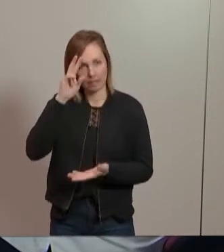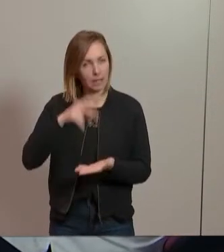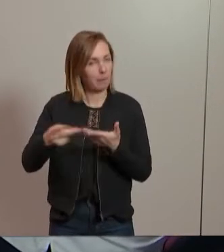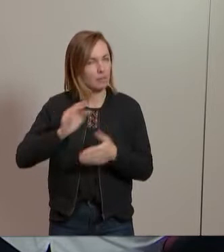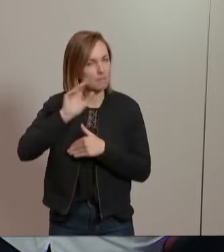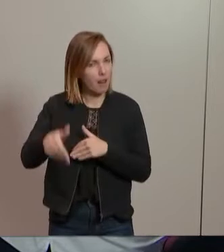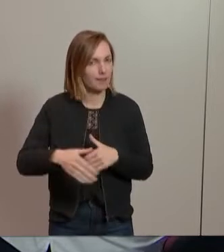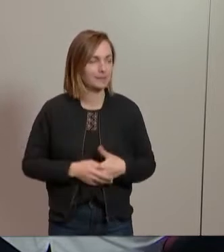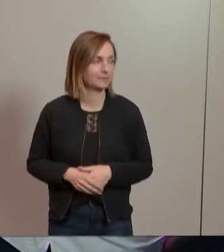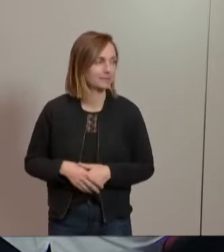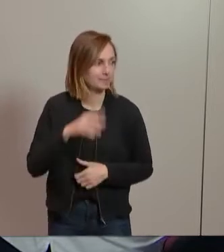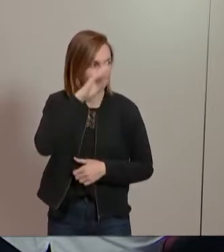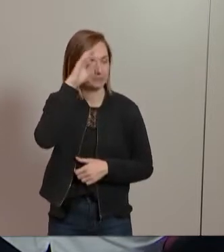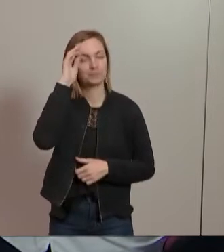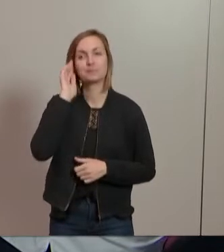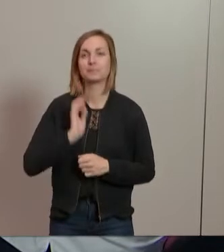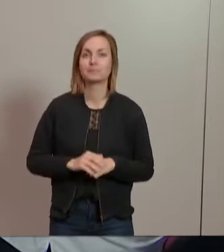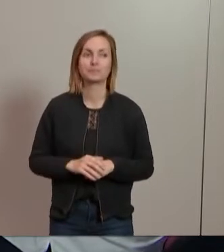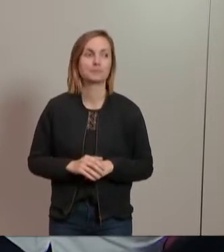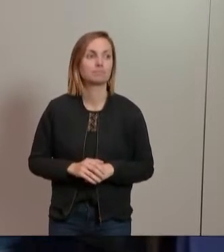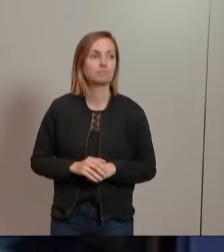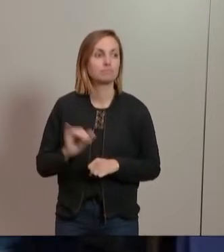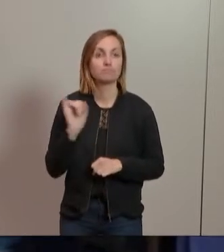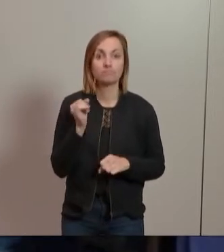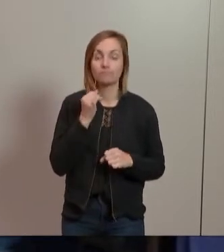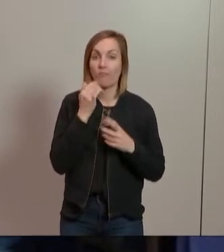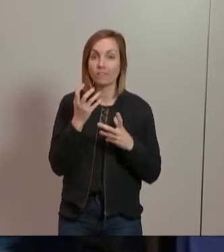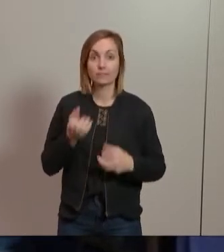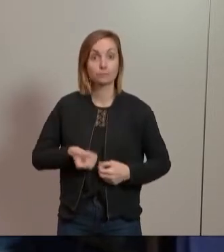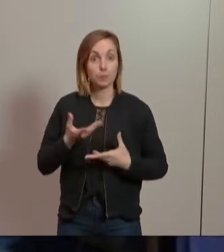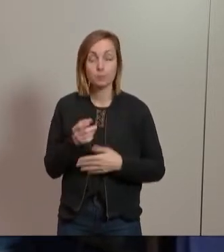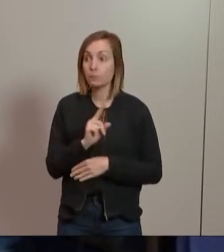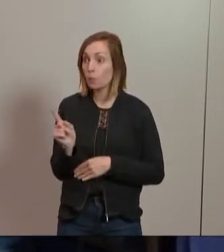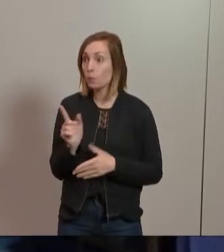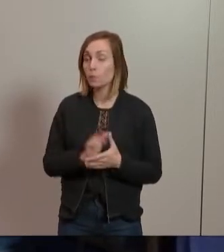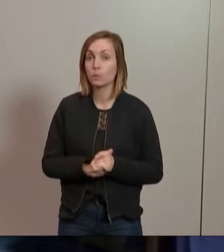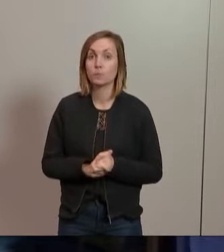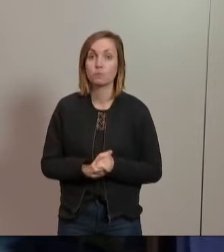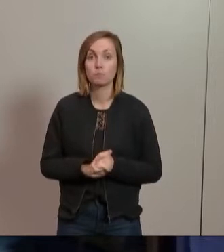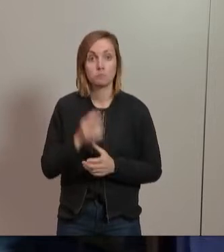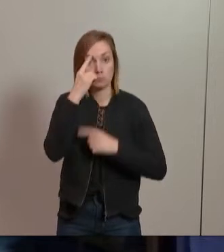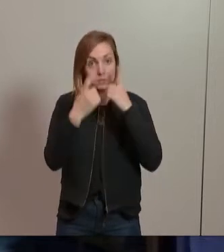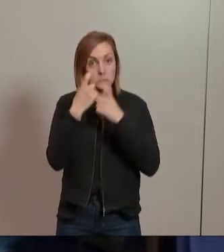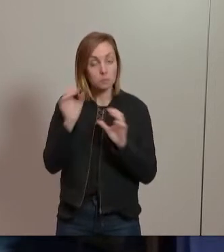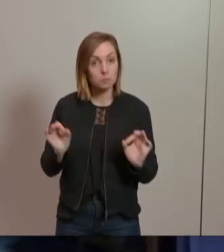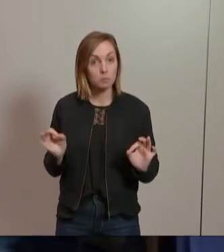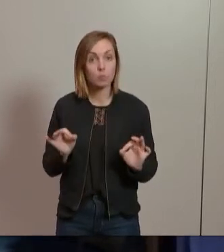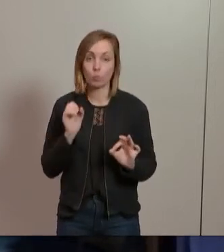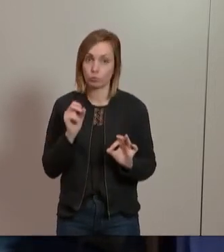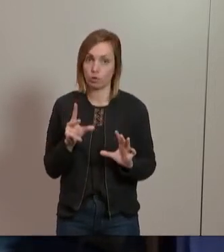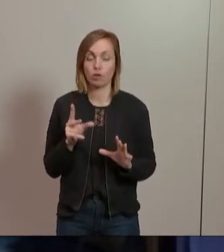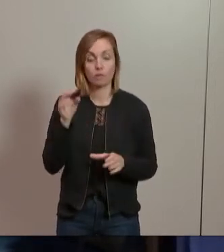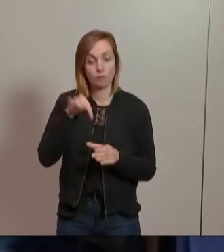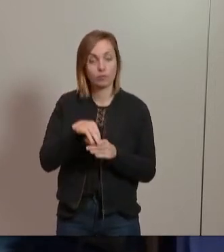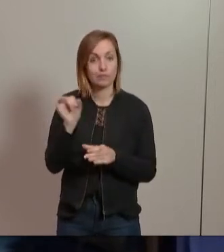interprétation. Est-ce qu'il y a une intervention ? Non ? Pas de questions ? Je la soumets donc